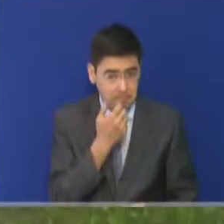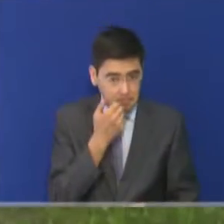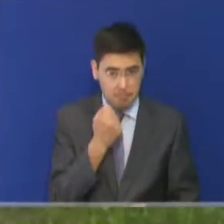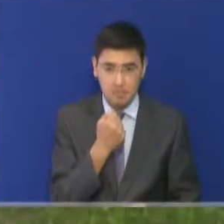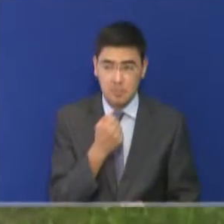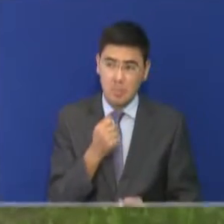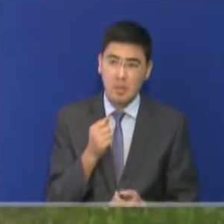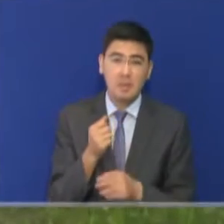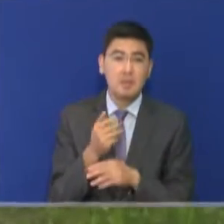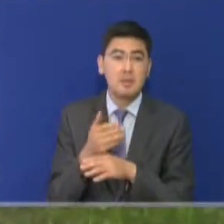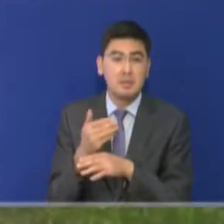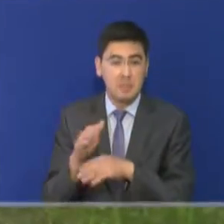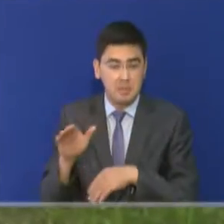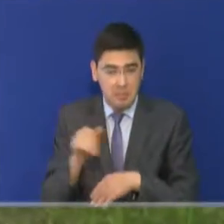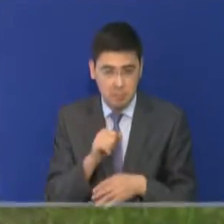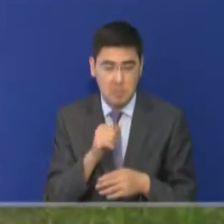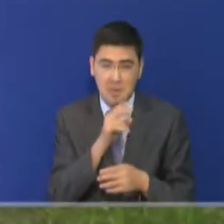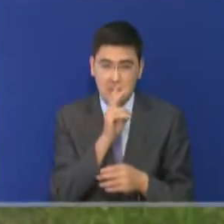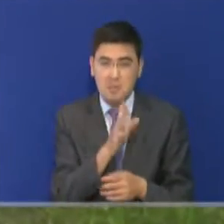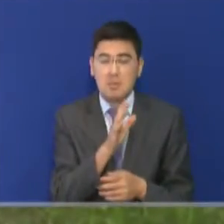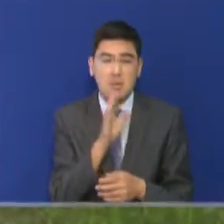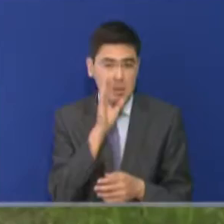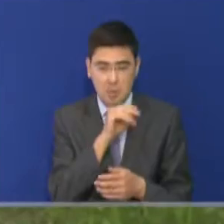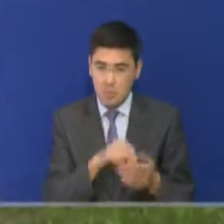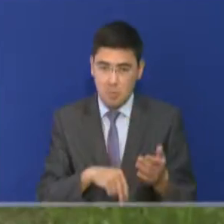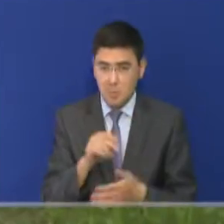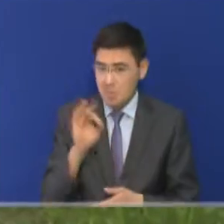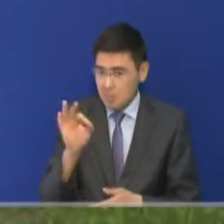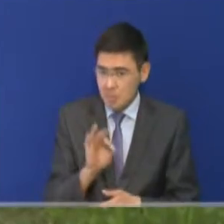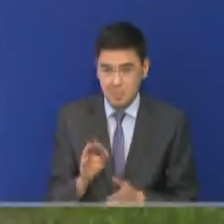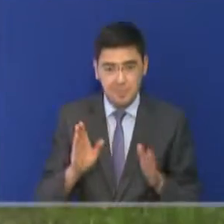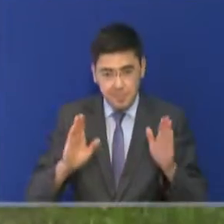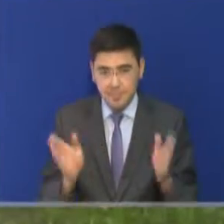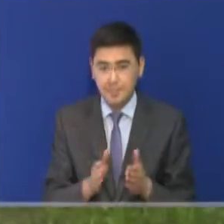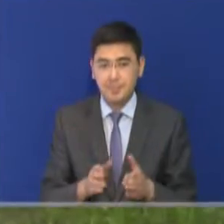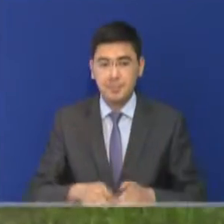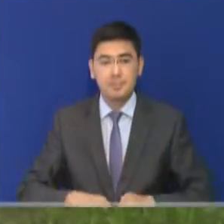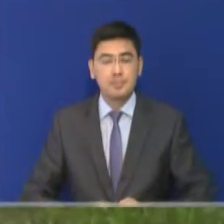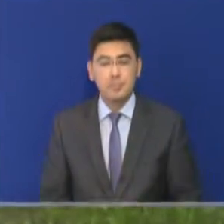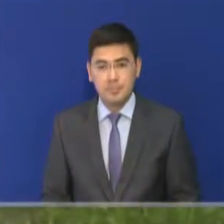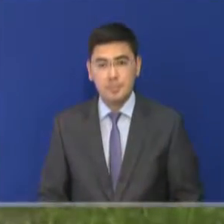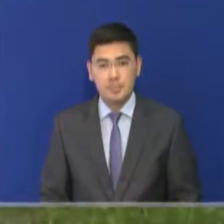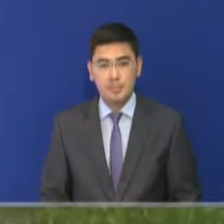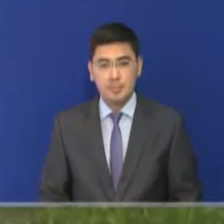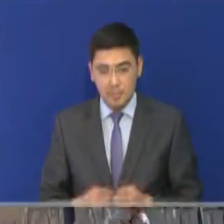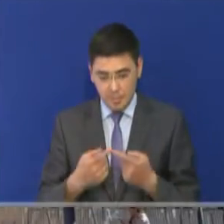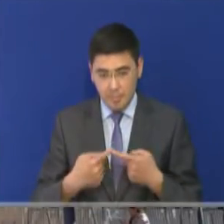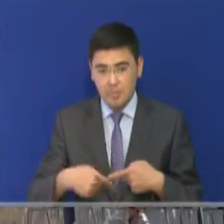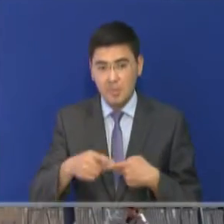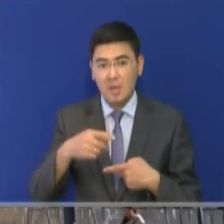взять ипотеку под низкий процент. на 20